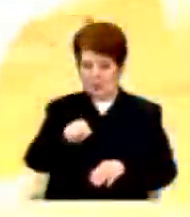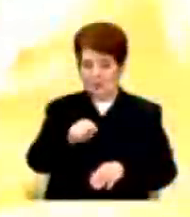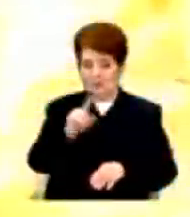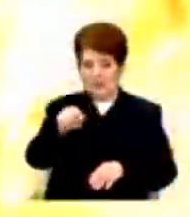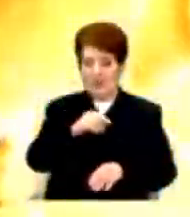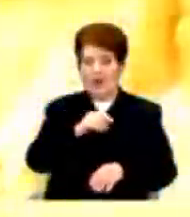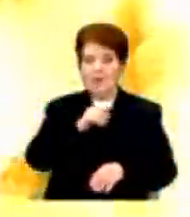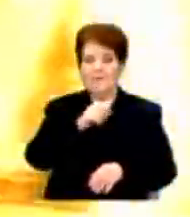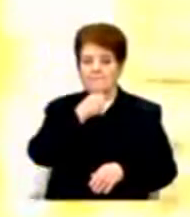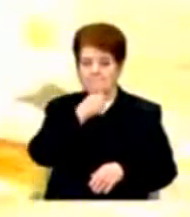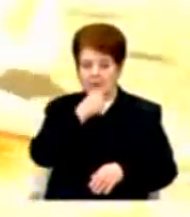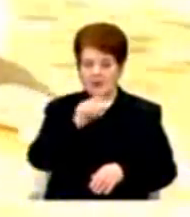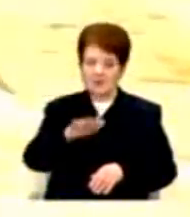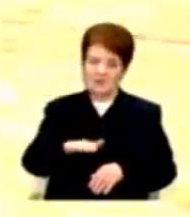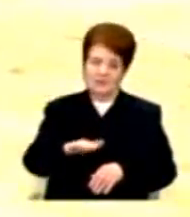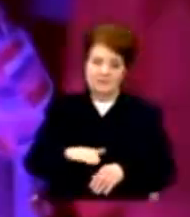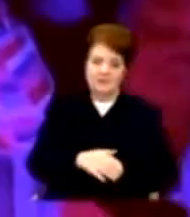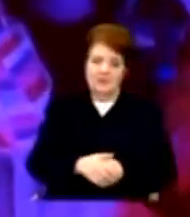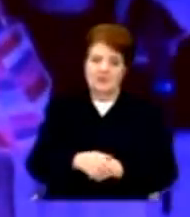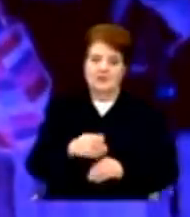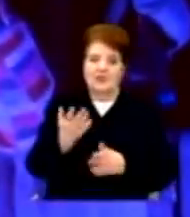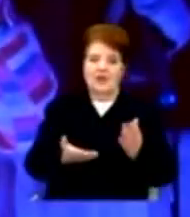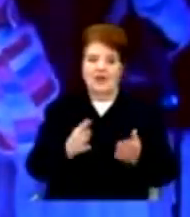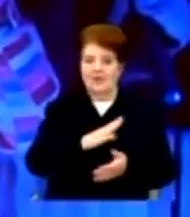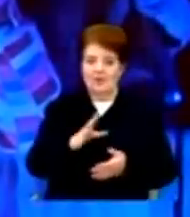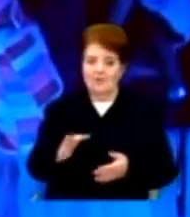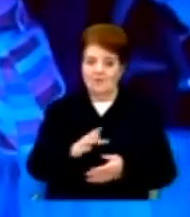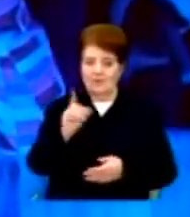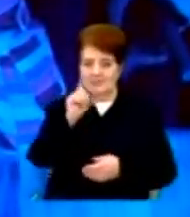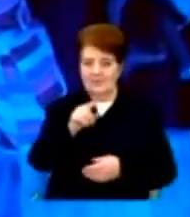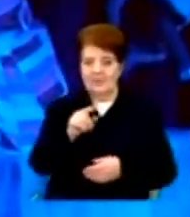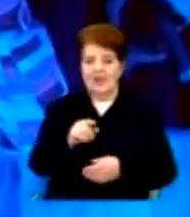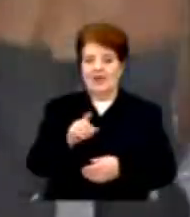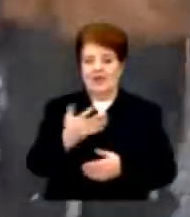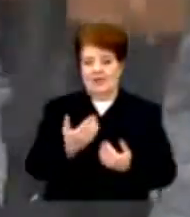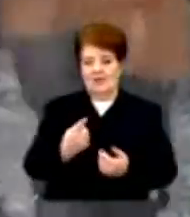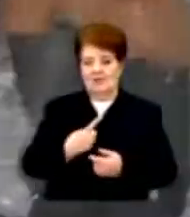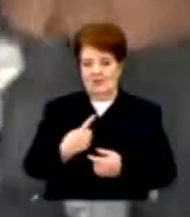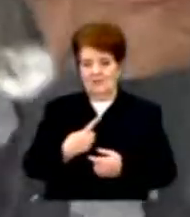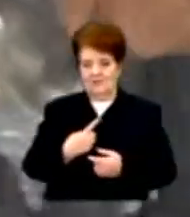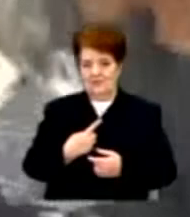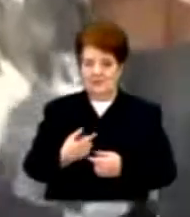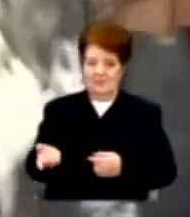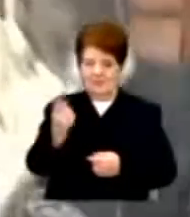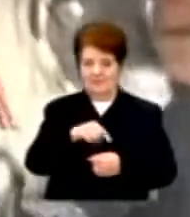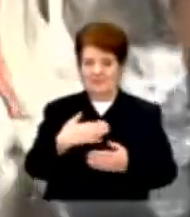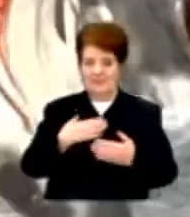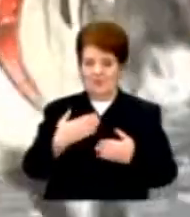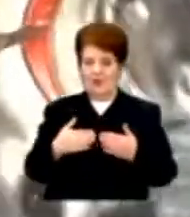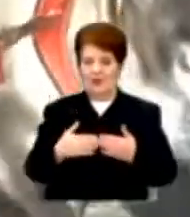mici. Celor care nu au ajuns încă acolo, ne rămâne să-l așteptăm pe moșul darnic cu barbă albă, oriunde ne simțim acasă.